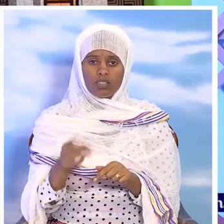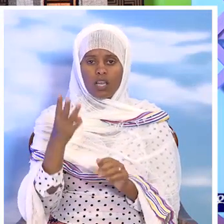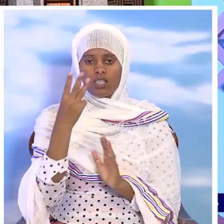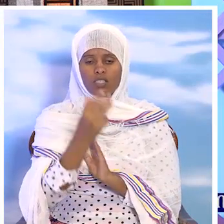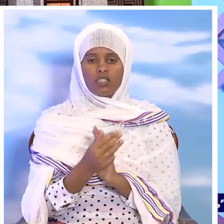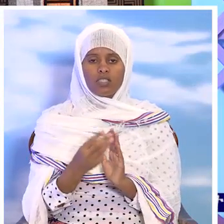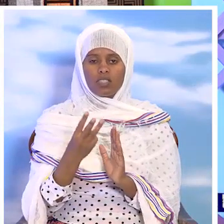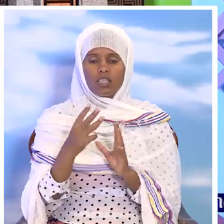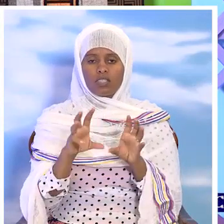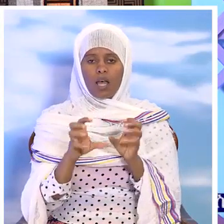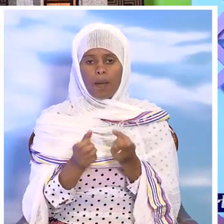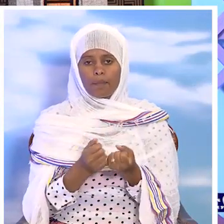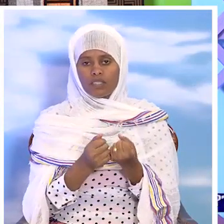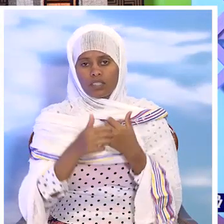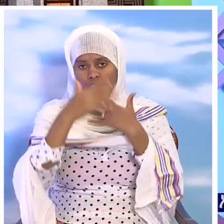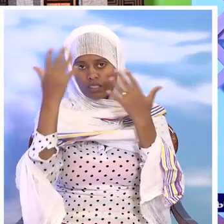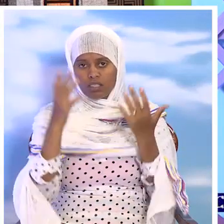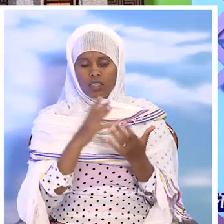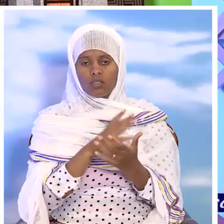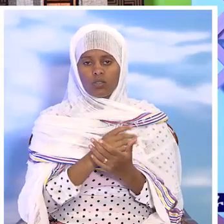እየ ተገሊፀልካ ዘሎ።